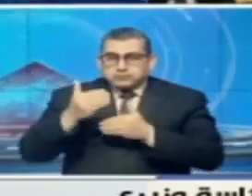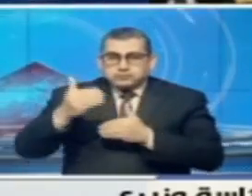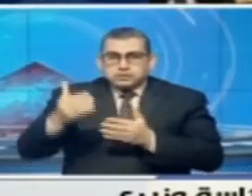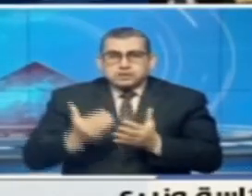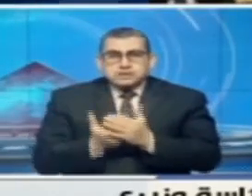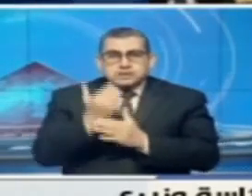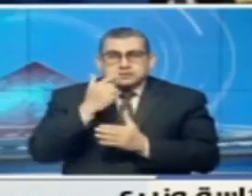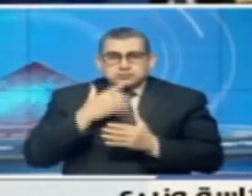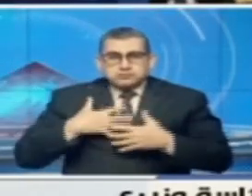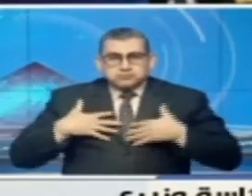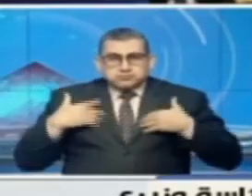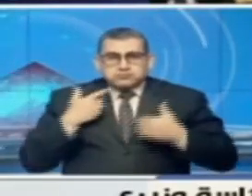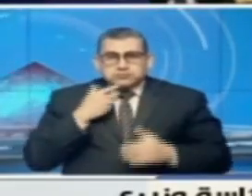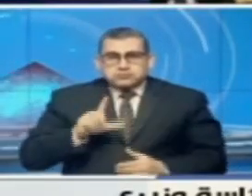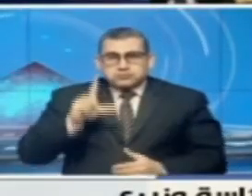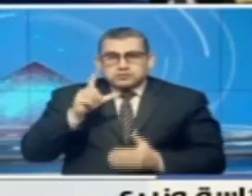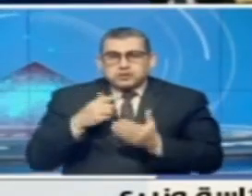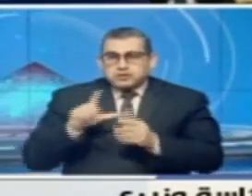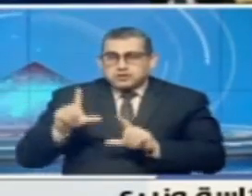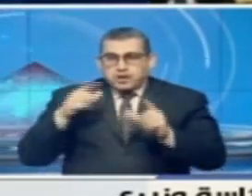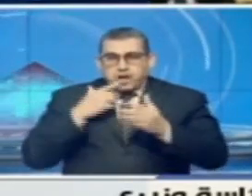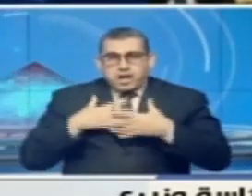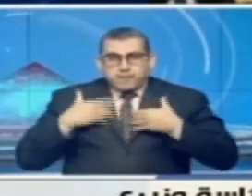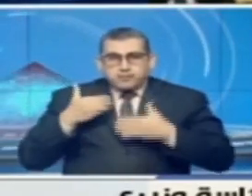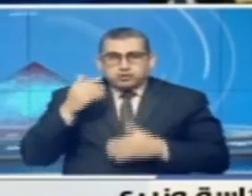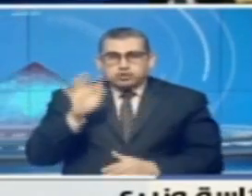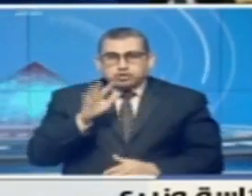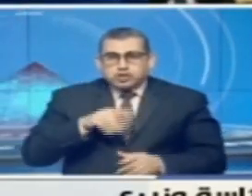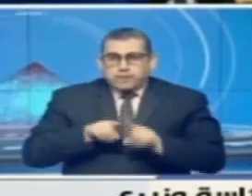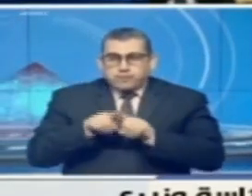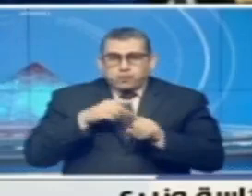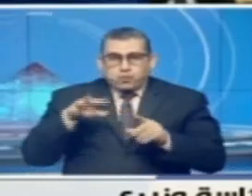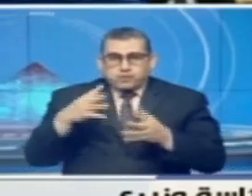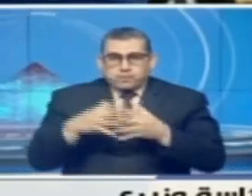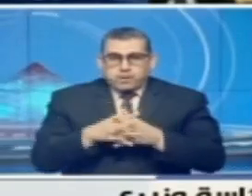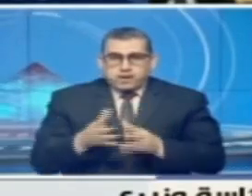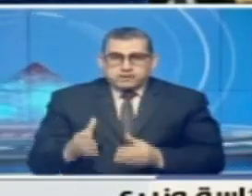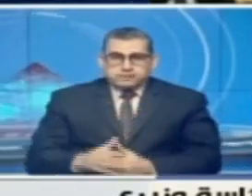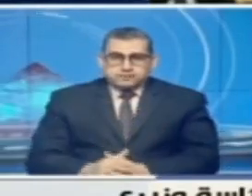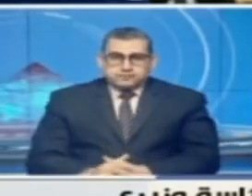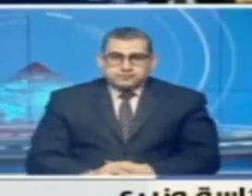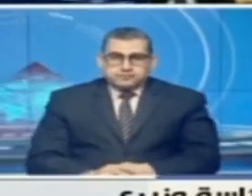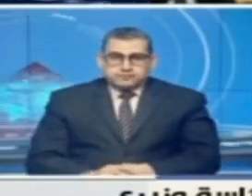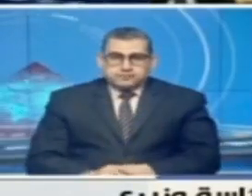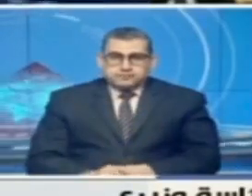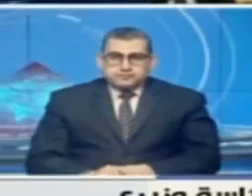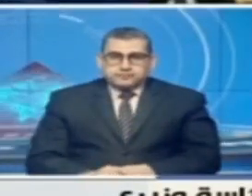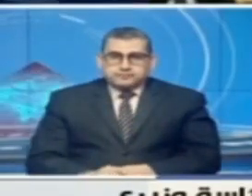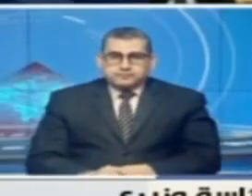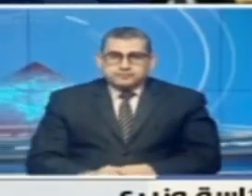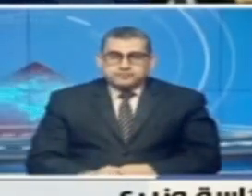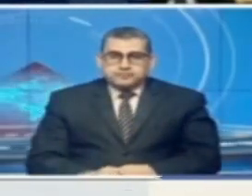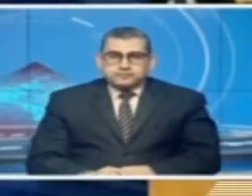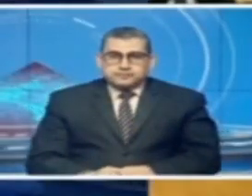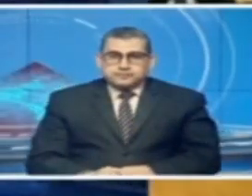تحقيقا لتطلعات قيادة البلدين وآمال وطموحات الشعبين الشقيقين.